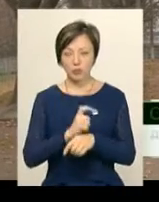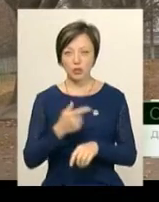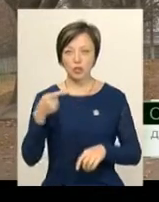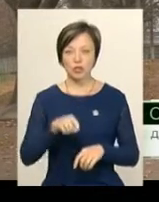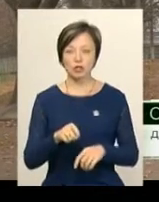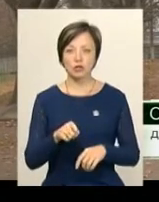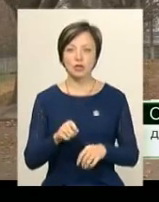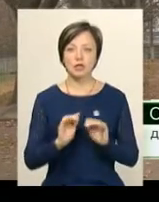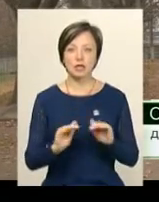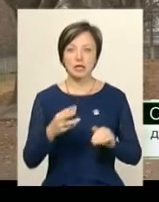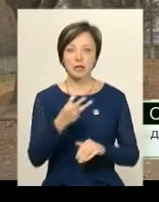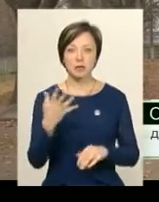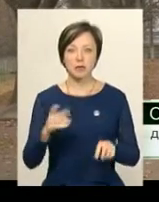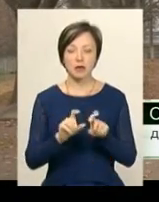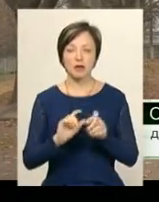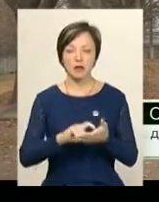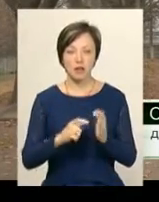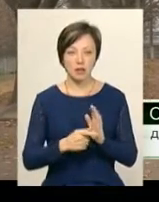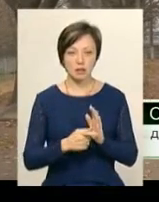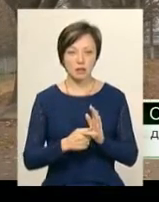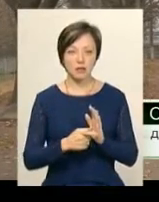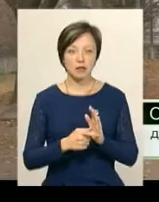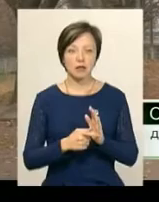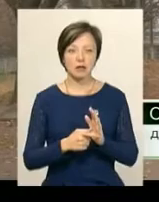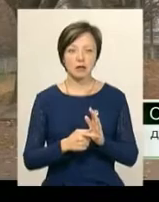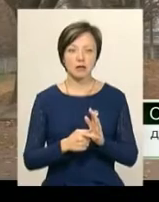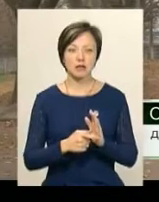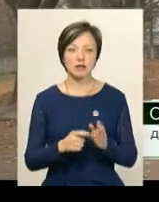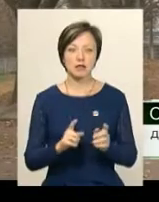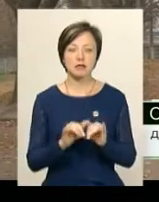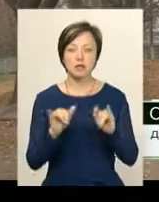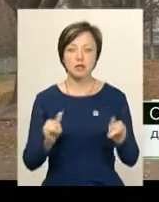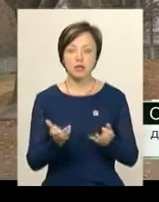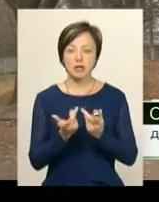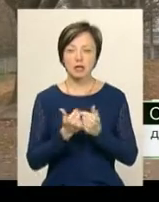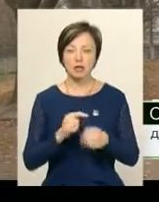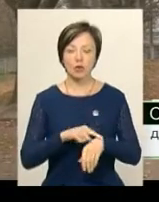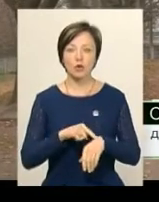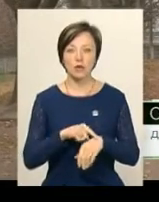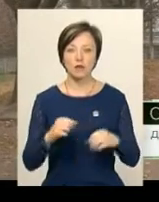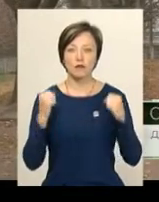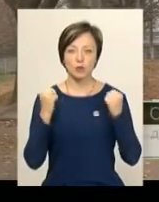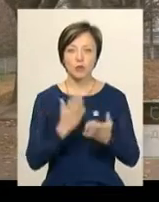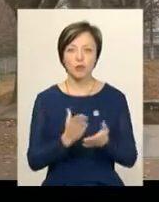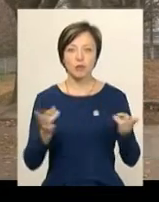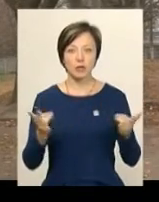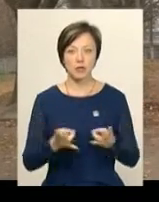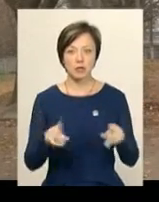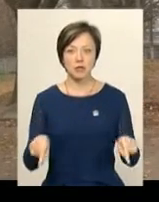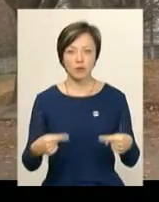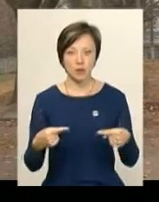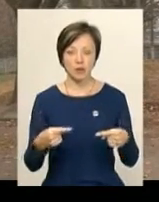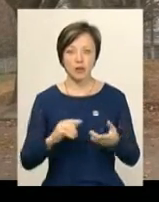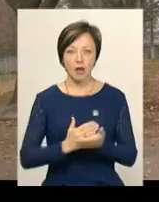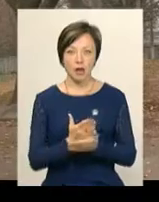35 класів. Зіскусством, що змінюється навчальна програма, зокрема, збільшиться кількість годин фізкультуру, є потреба створити